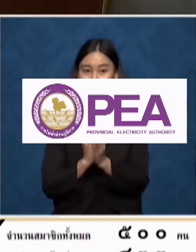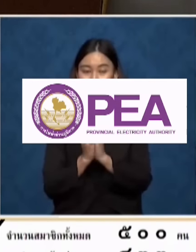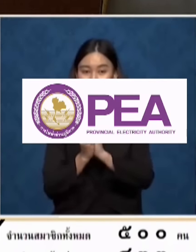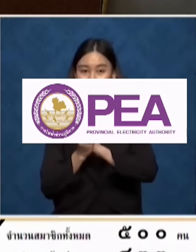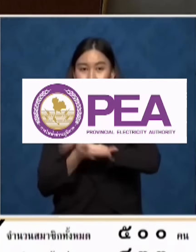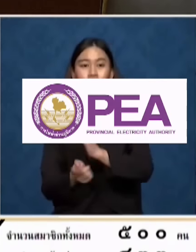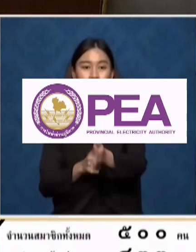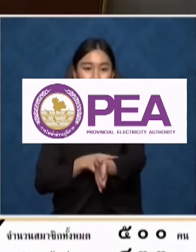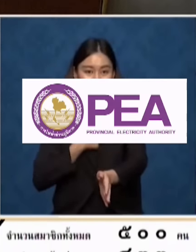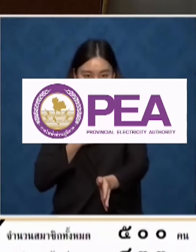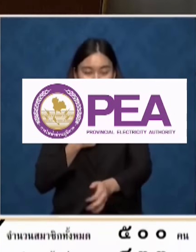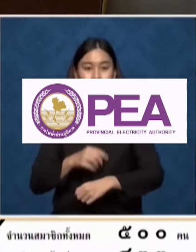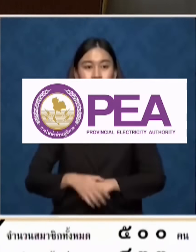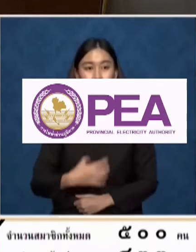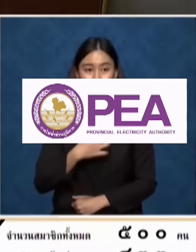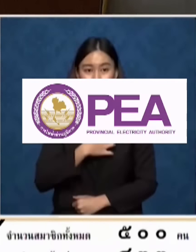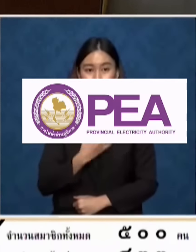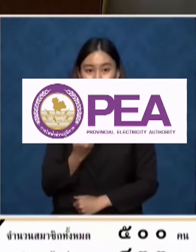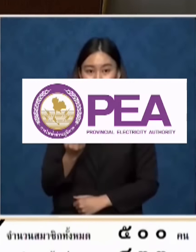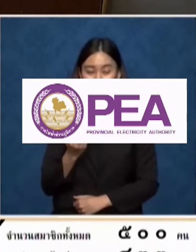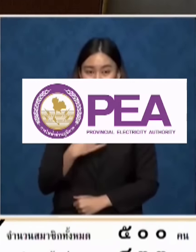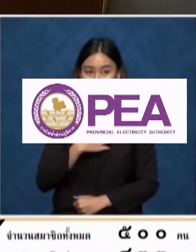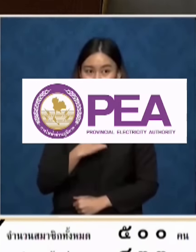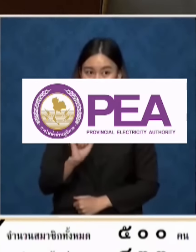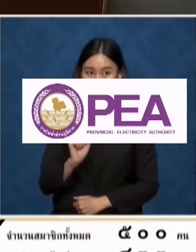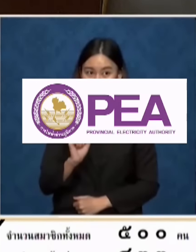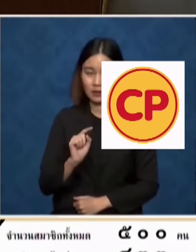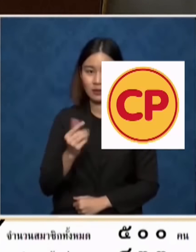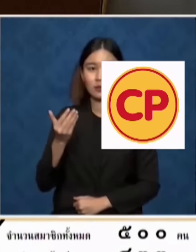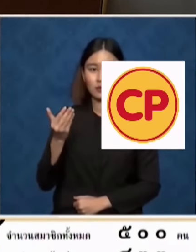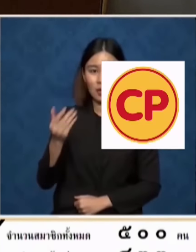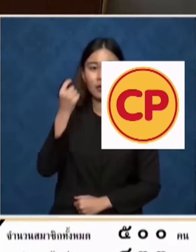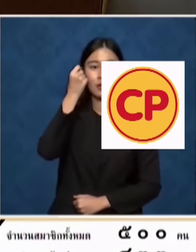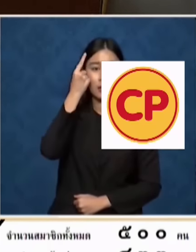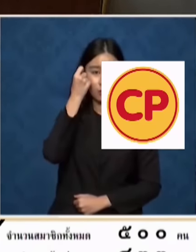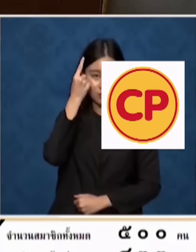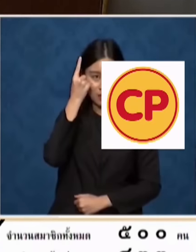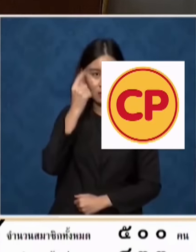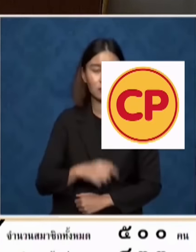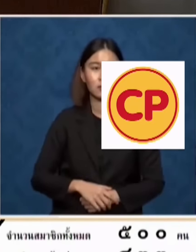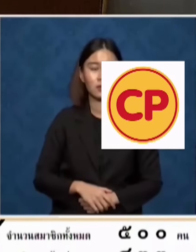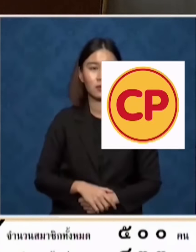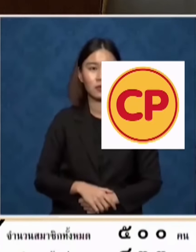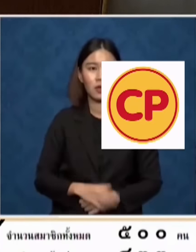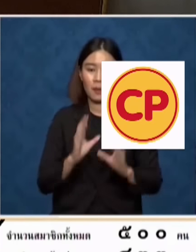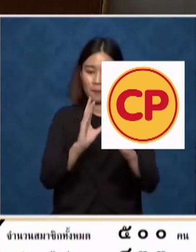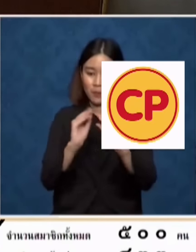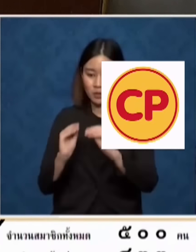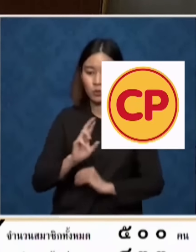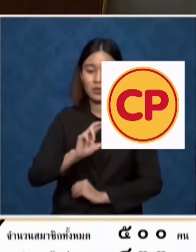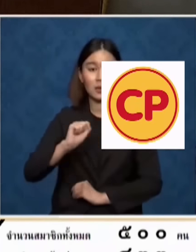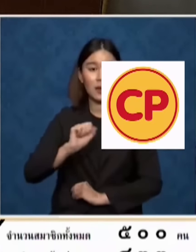มากนะครับนั้นเนี่ยนะครับอยากจะให้ท่านนะครับได้เข้าใจว่าการประชุมส